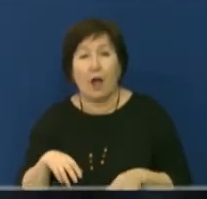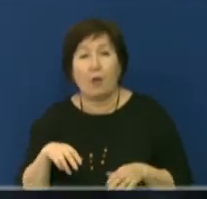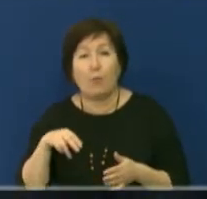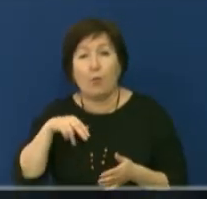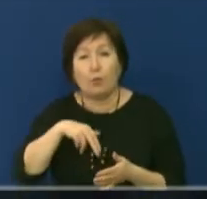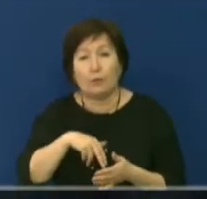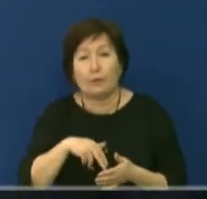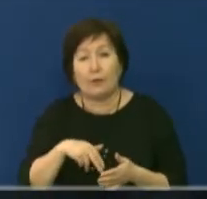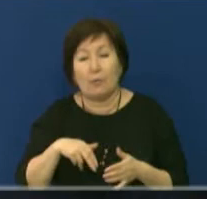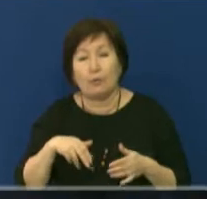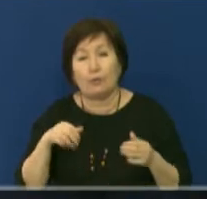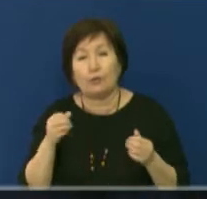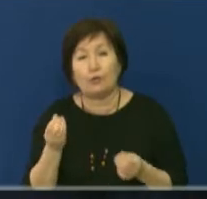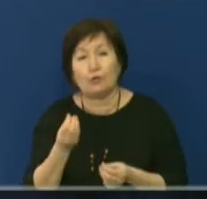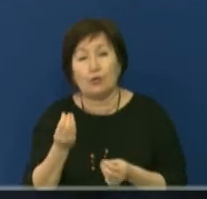где-то